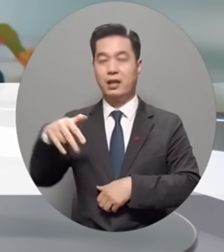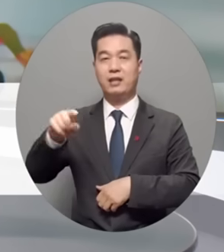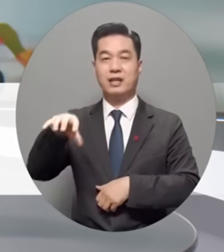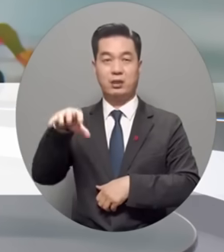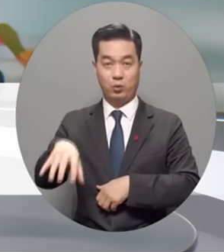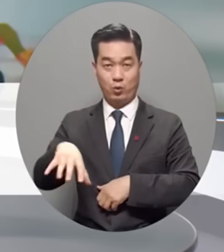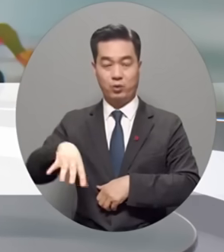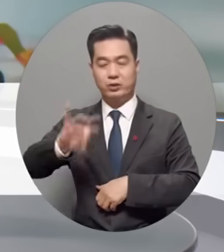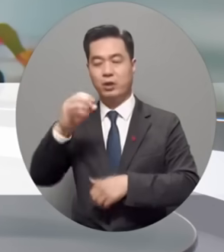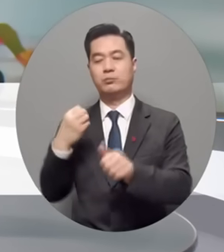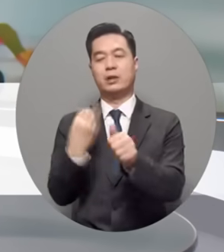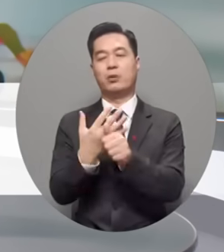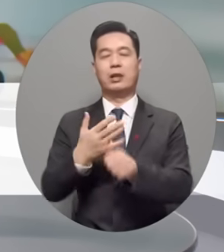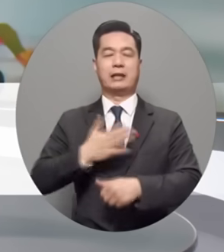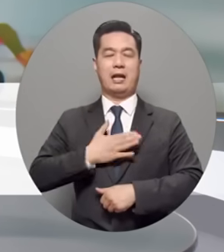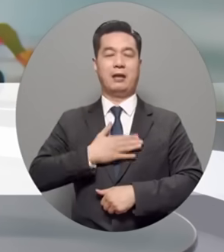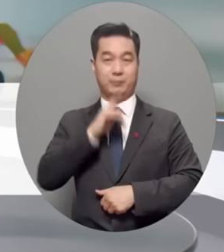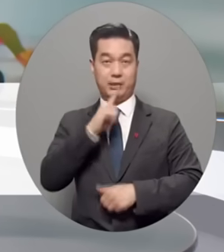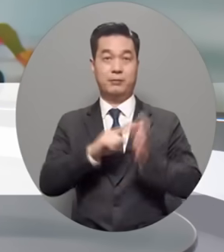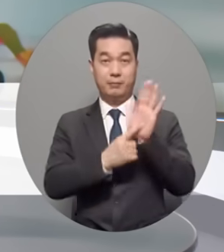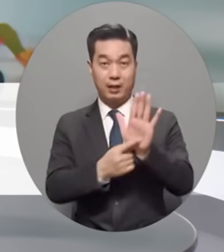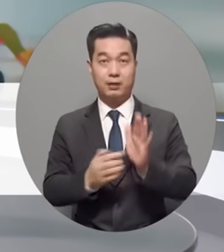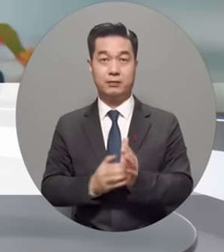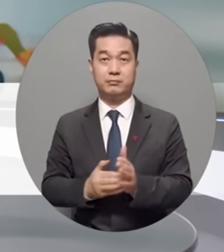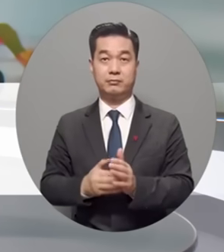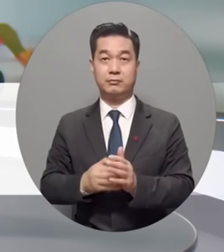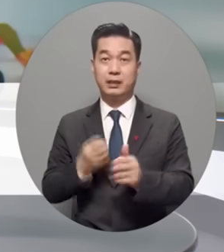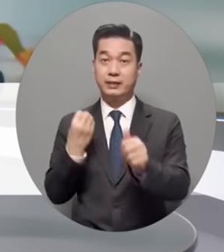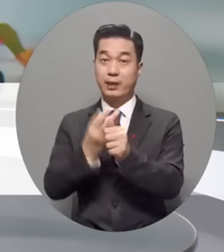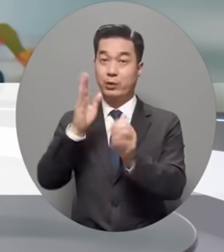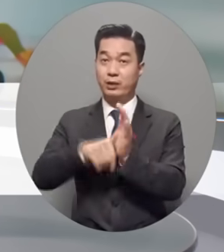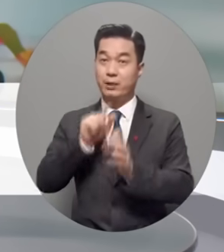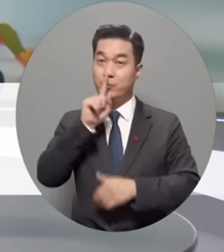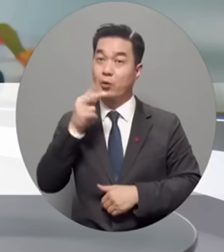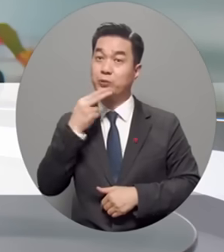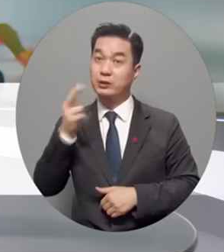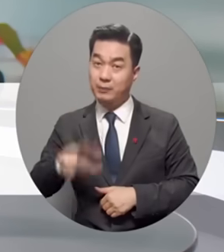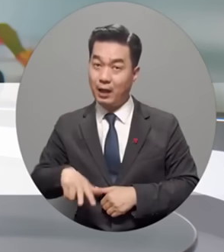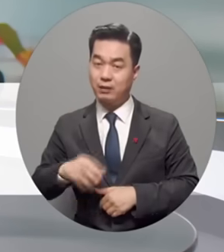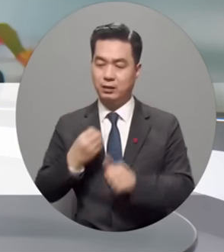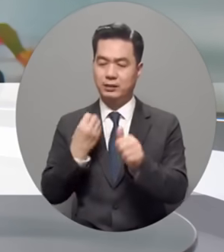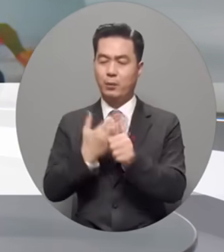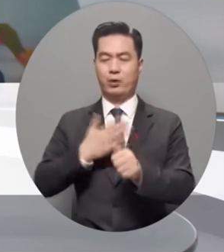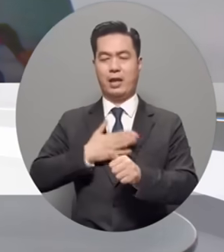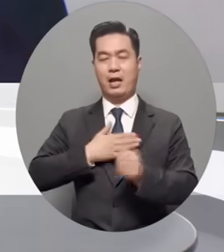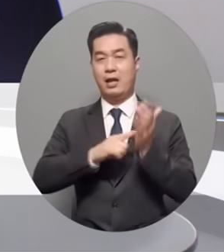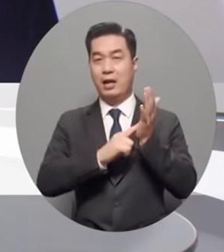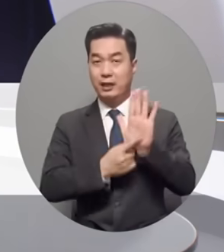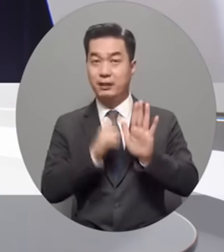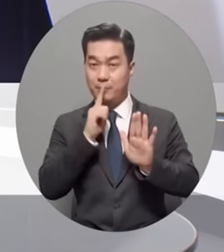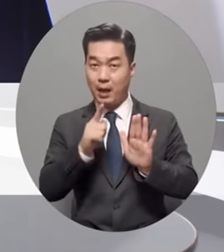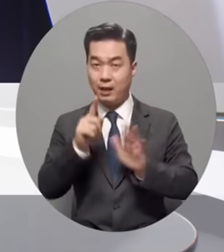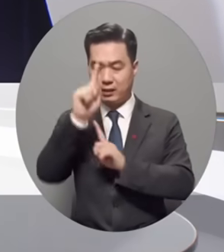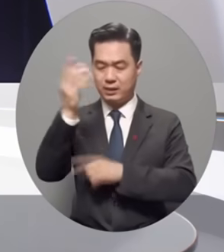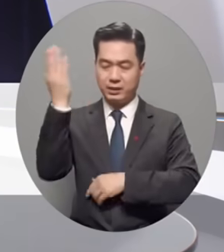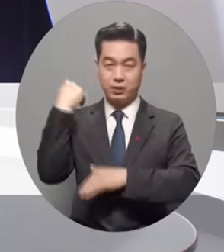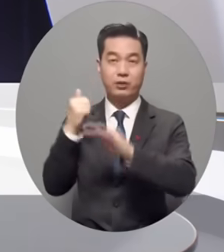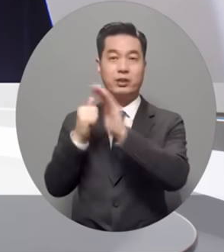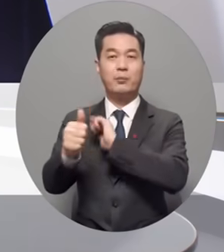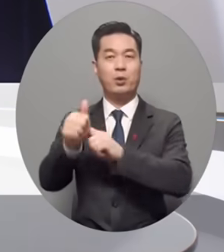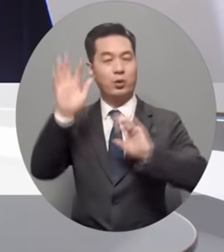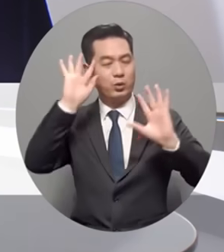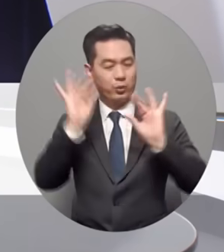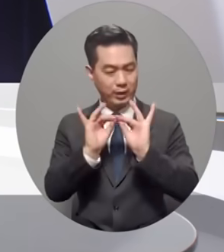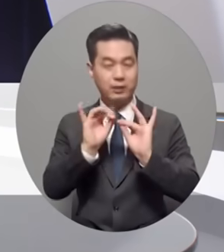제보자라고 털어놨습니다. 제보 당시엔 보고하지 않았지만 제보자가 자신임을 알리겠다는 말에는 이 전 대표도